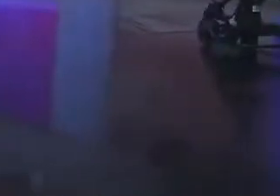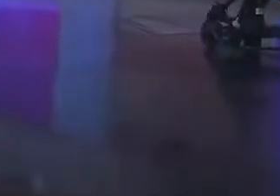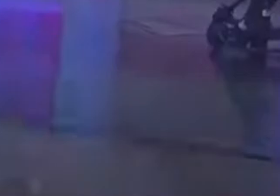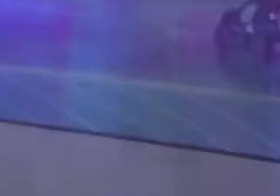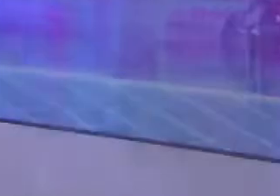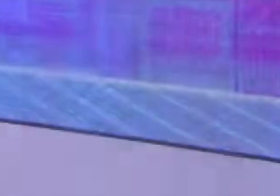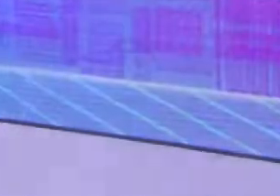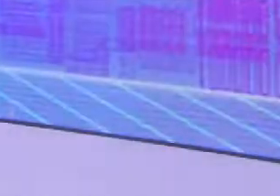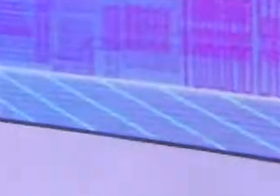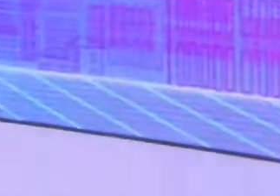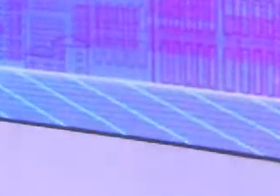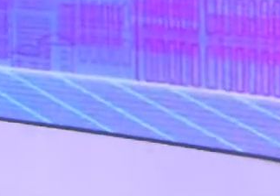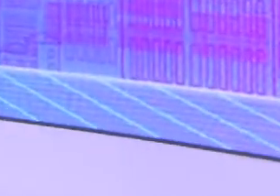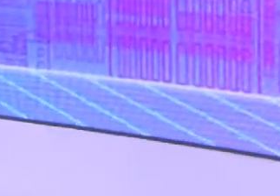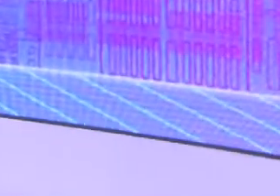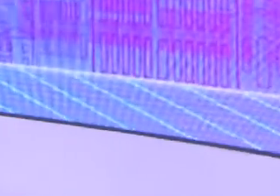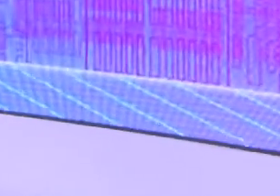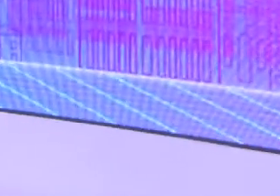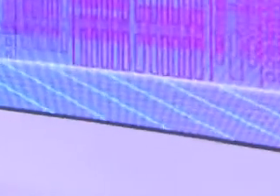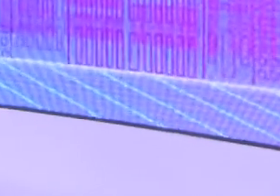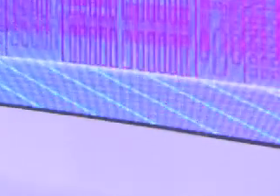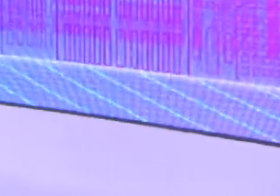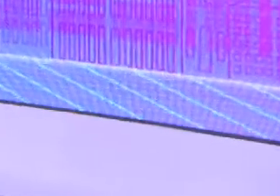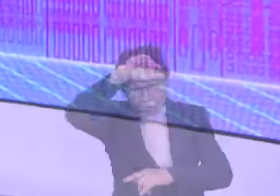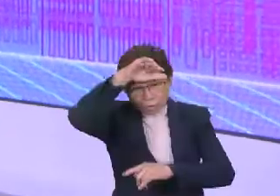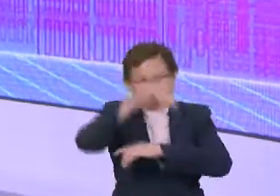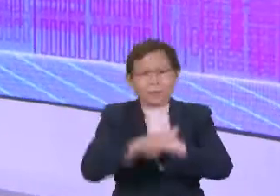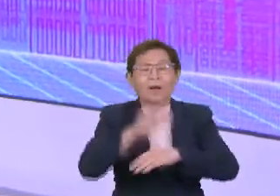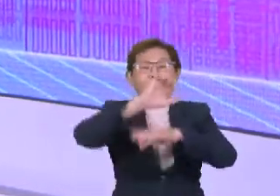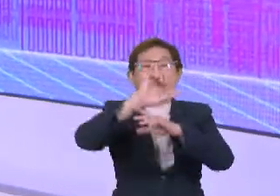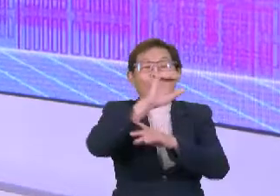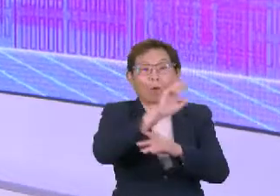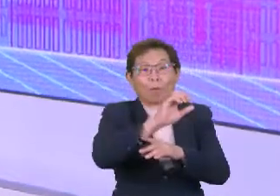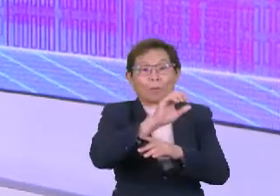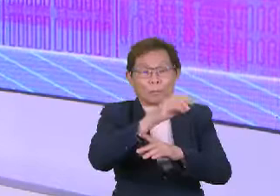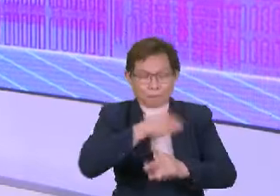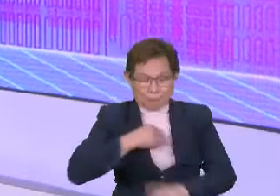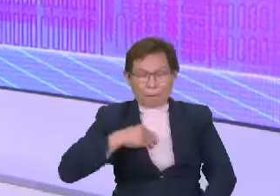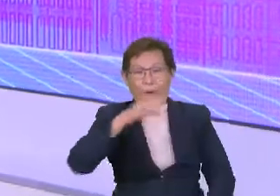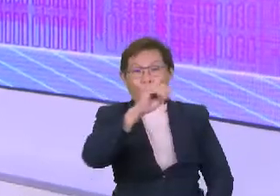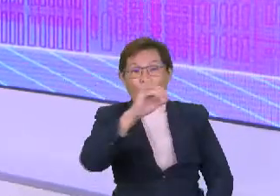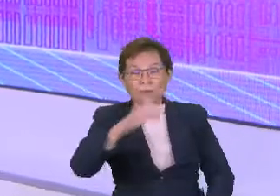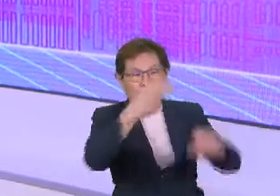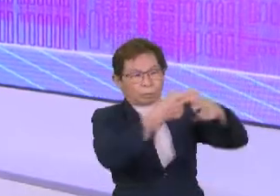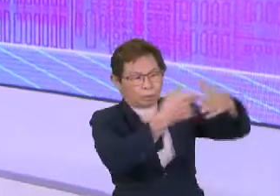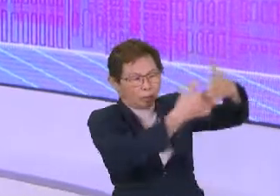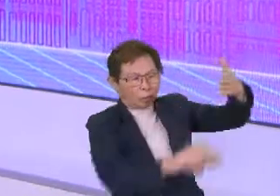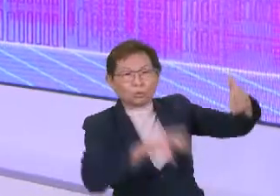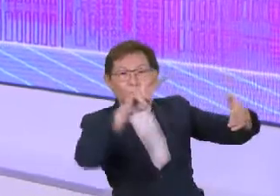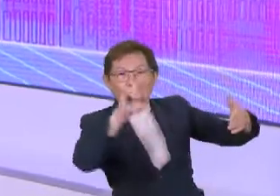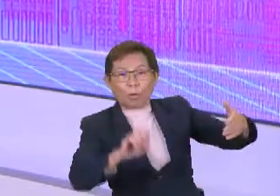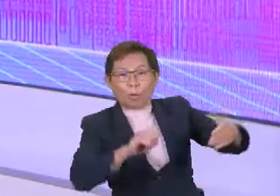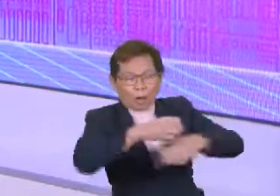Malaysia Indonesia dan turkie antara negara anggota pertumbuhan kerjasama Islam o IC di sinarai sebagai 20